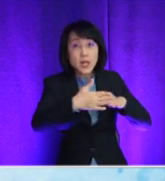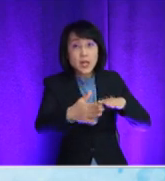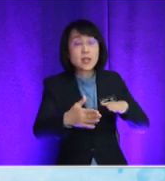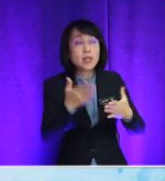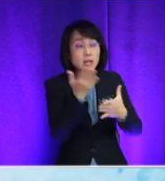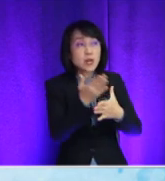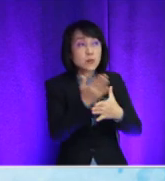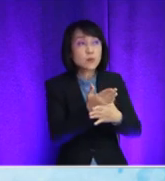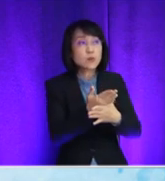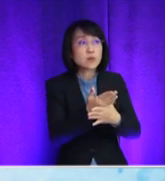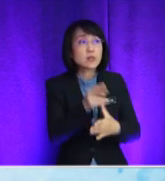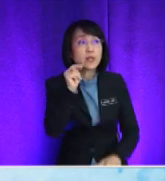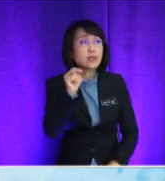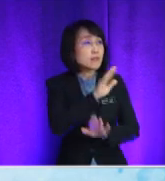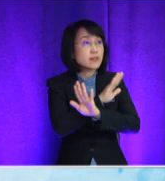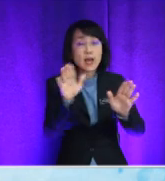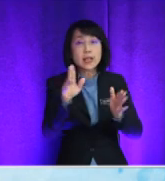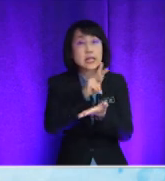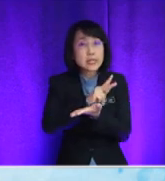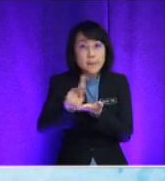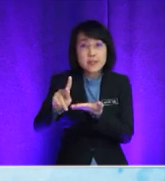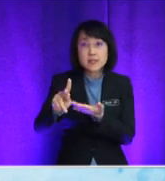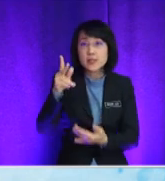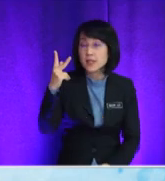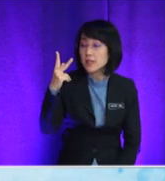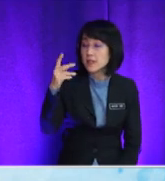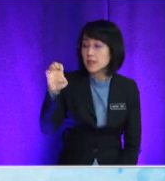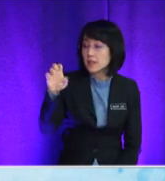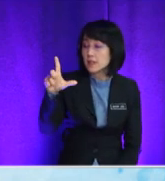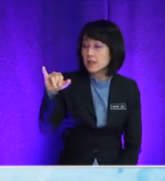dia takkan kemas dari segi keliling itu sendiri